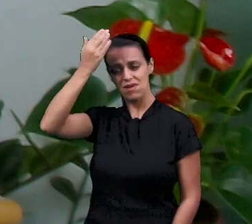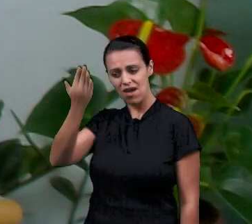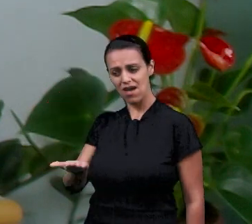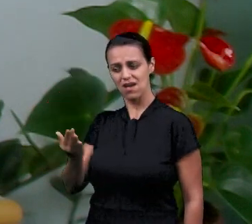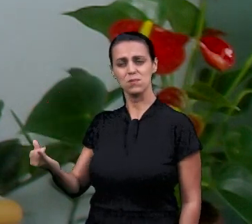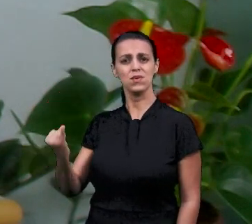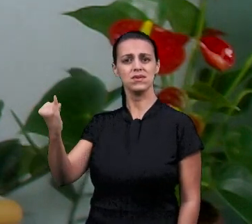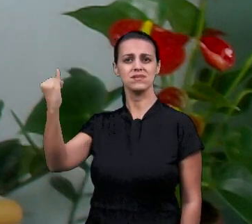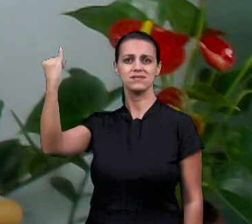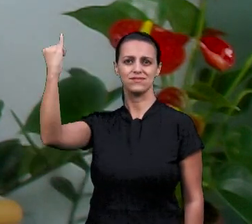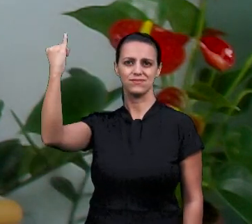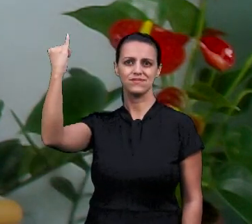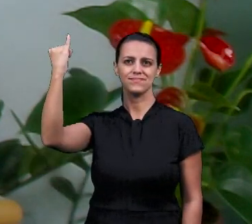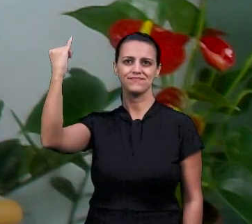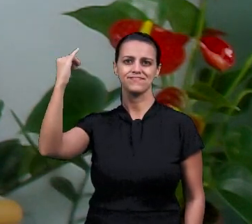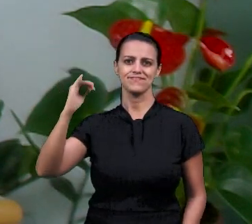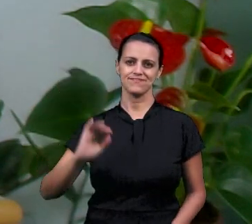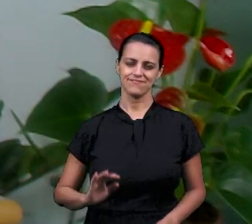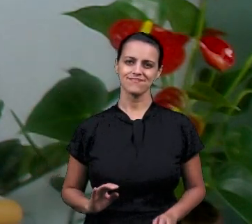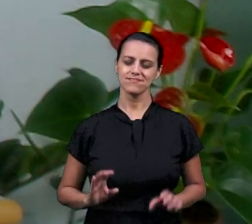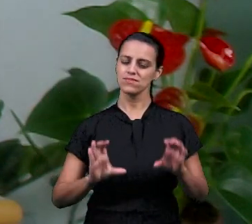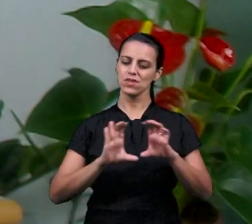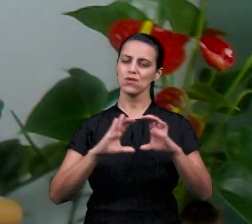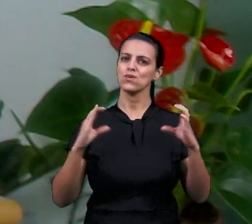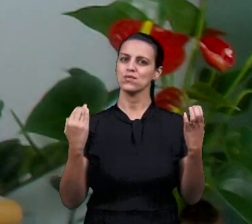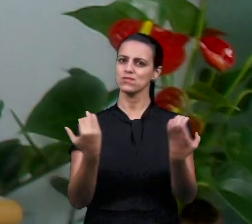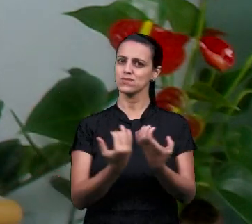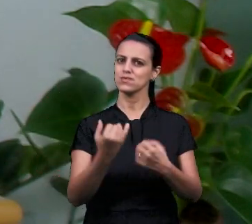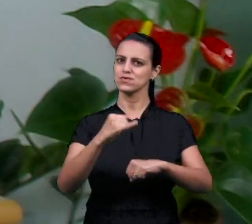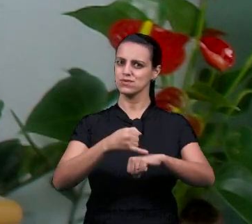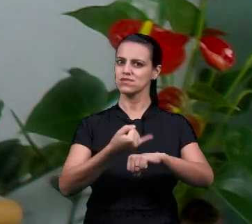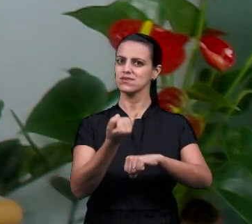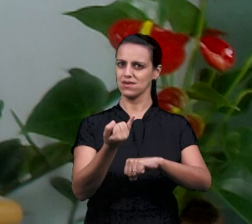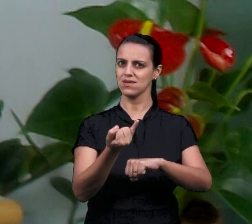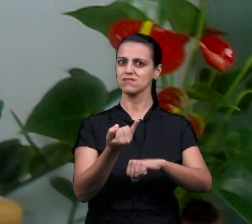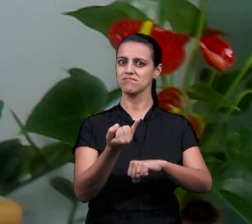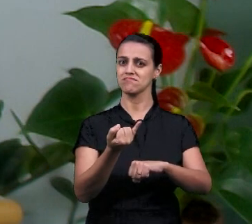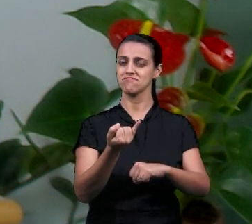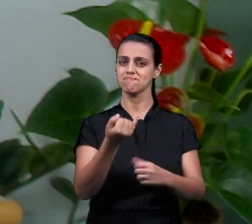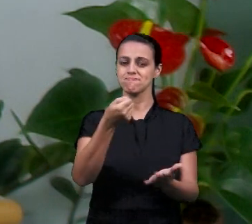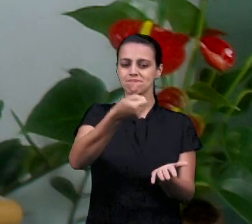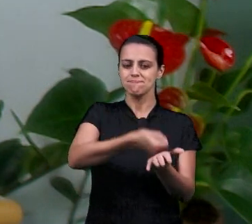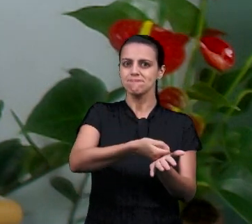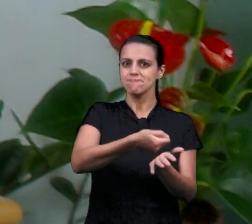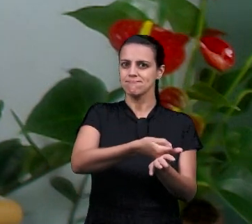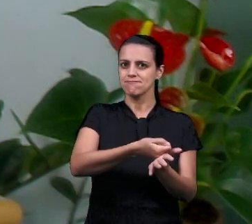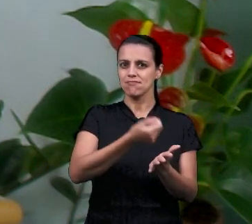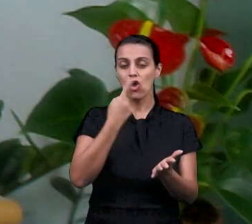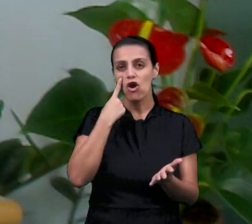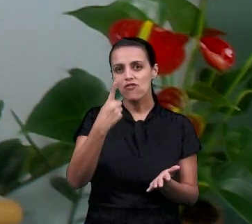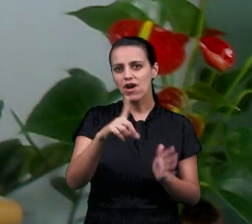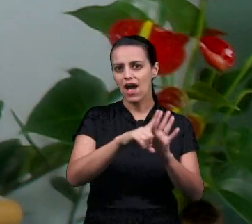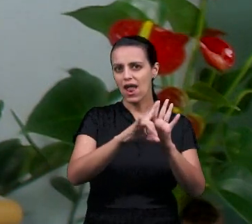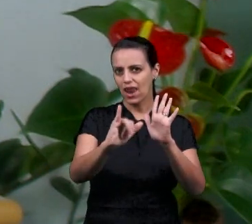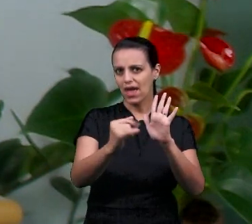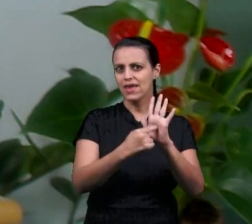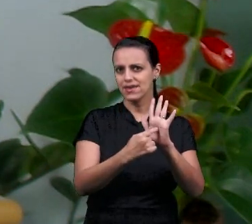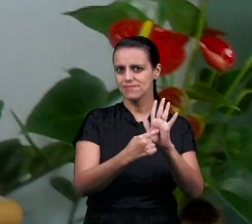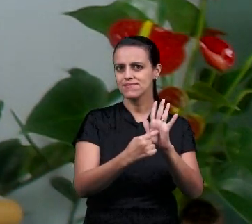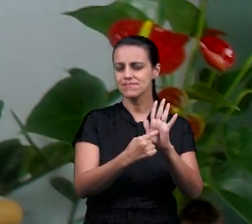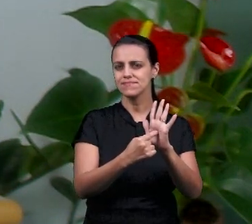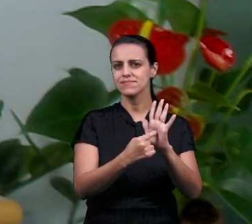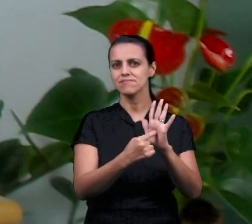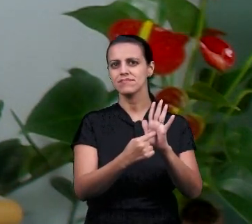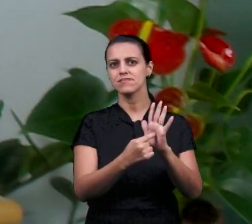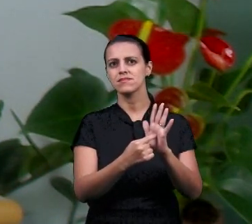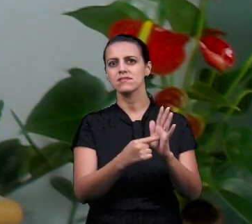important. Le concile de Jérusalem détermine, donc la loi, regardez bien, il résumit la